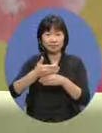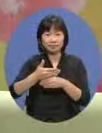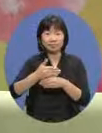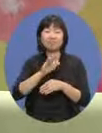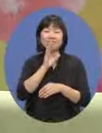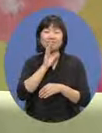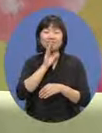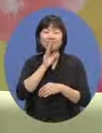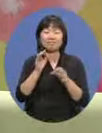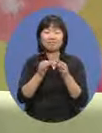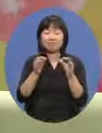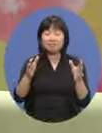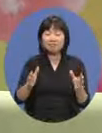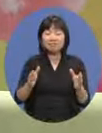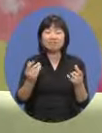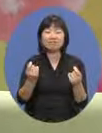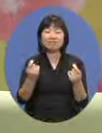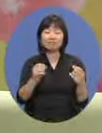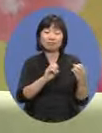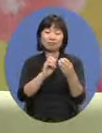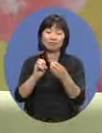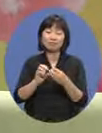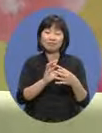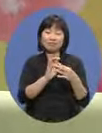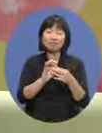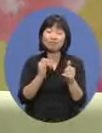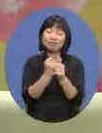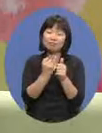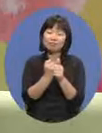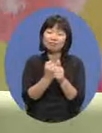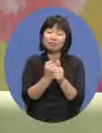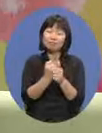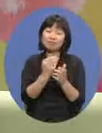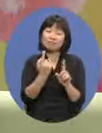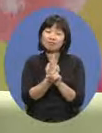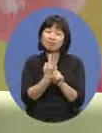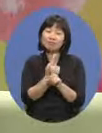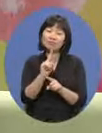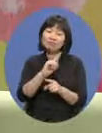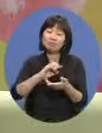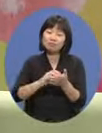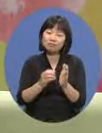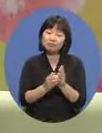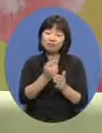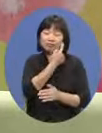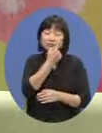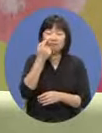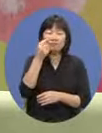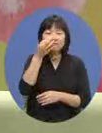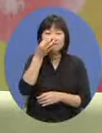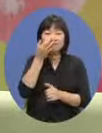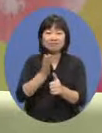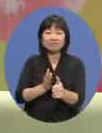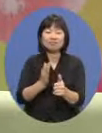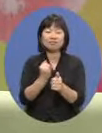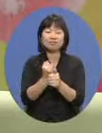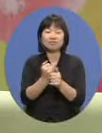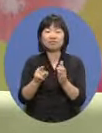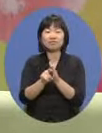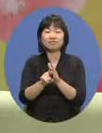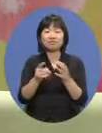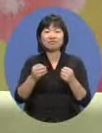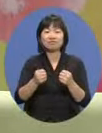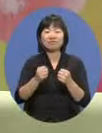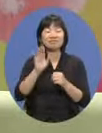내리게 됩니다. 정말 그동안 이렇게 대화를 통해서 이 부부가 얼마나 변화를 했는지도 확인을 해보시기 바라겠고요. 이 부부들을 위해서도